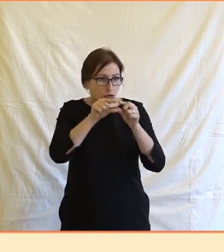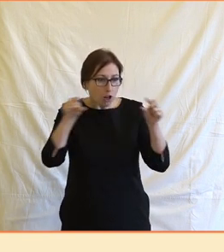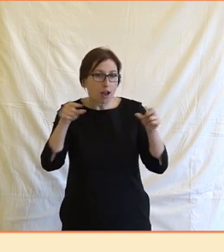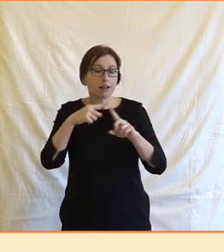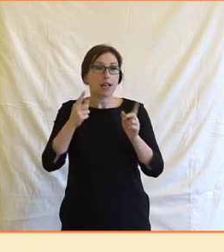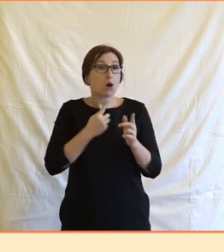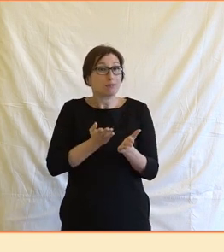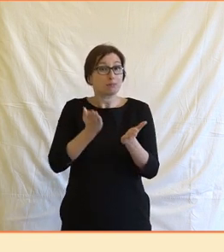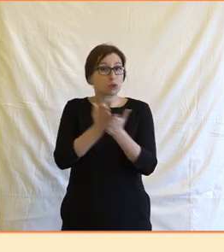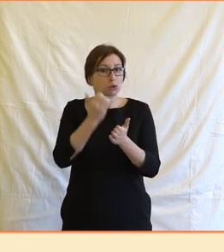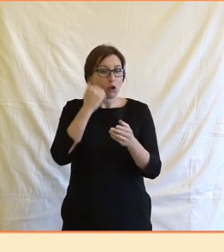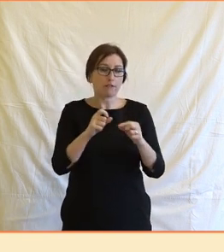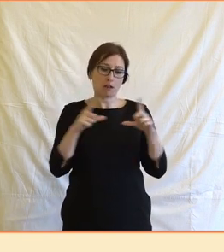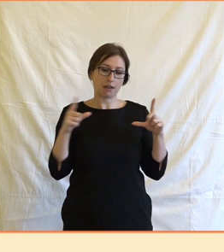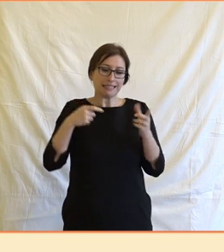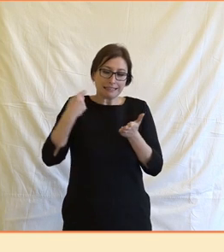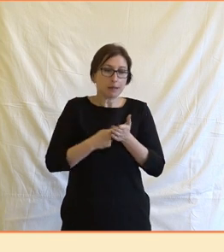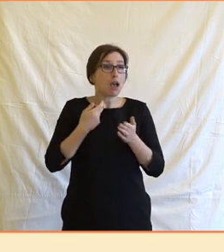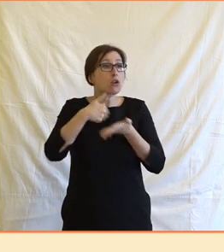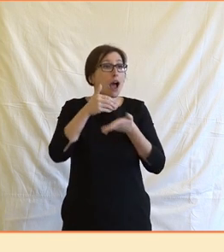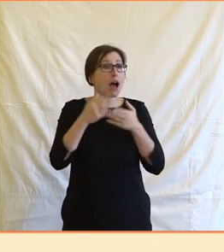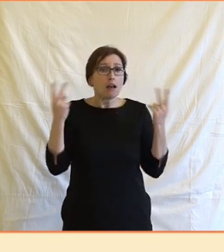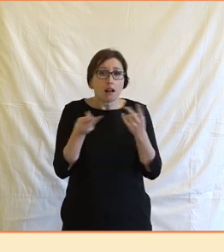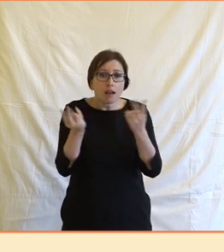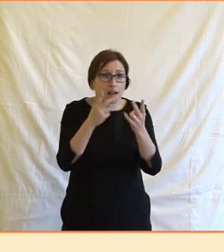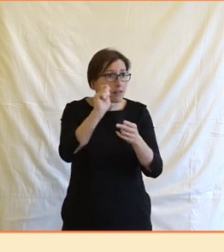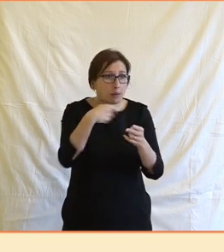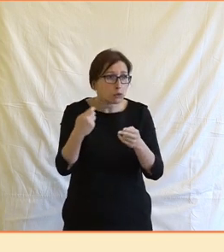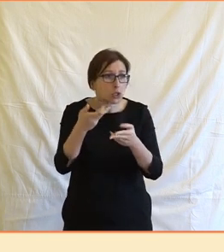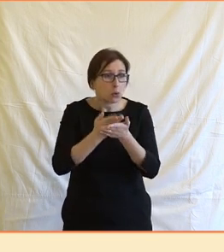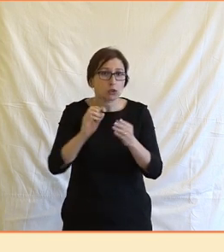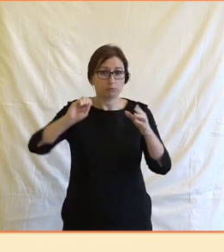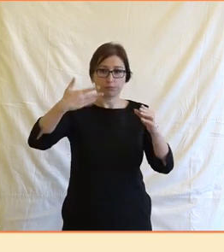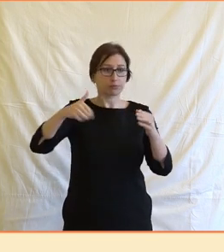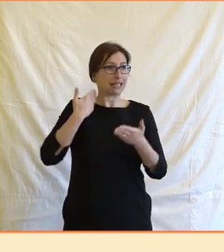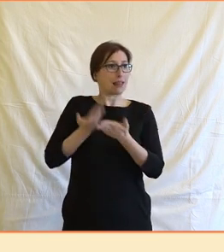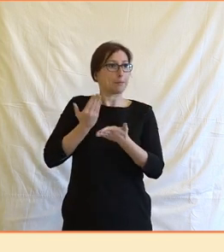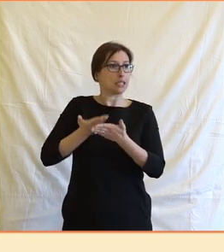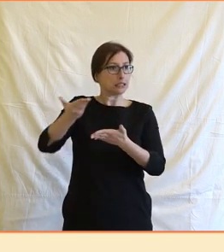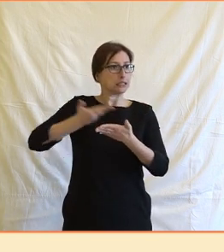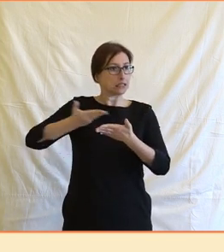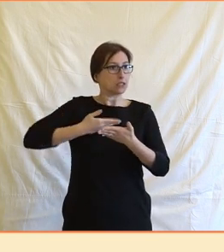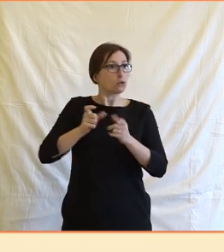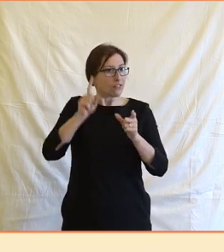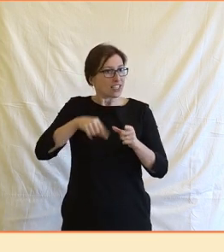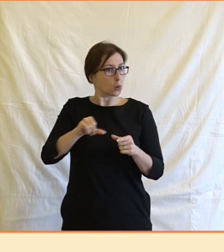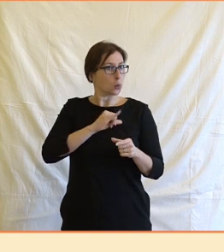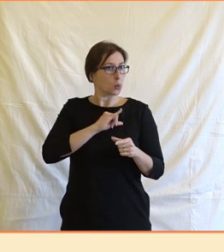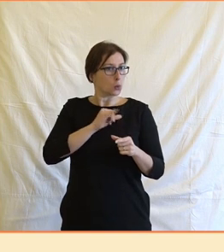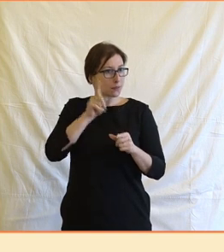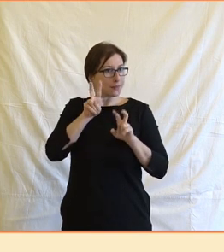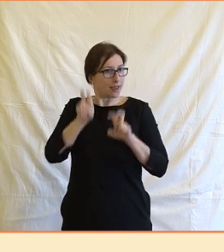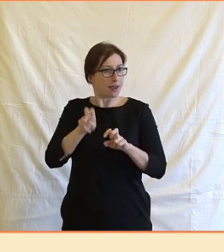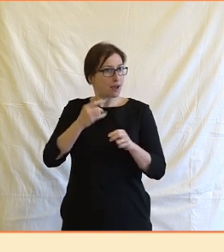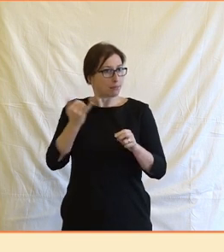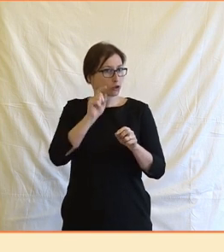přizpůsobení obsahu tomu, aby uživatel nemusel dále hledat obsah, který jej bude zajímat.